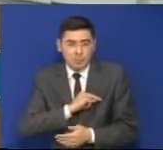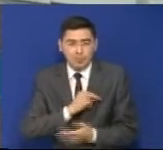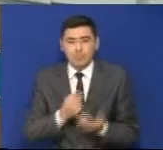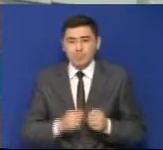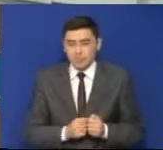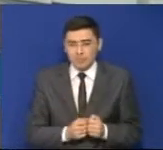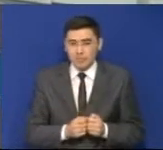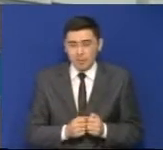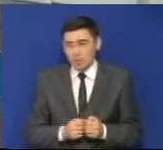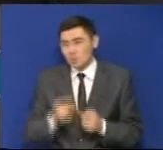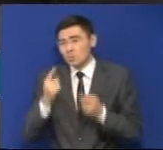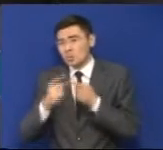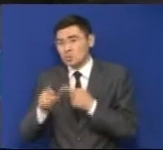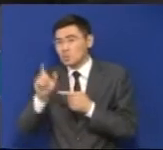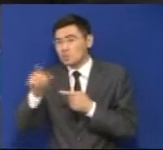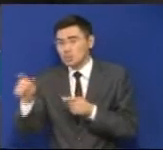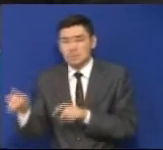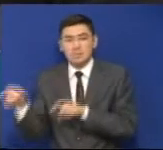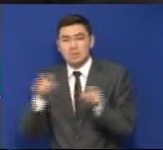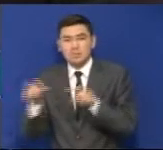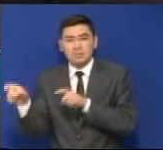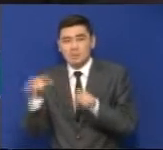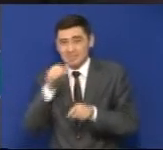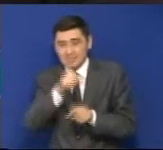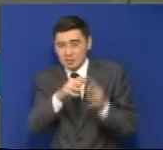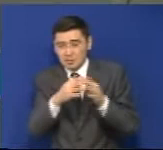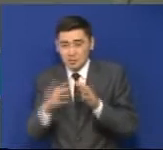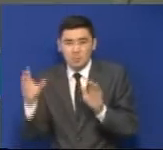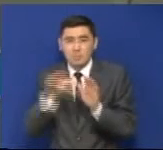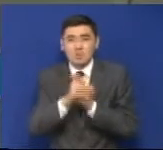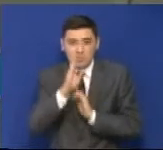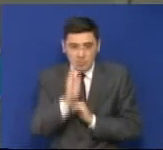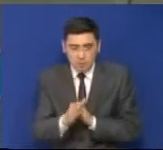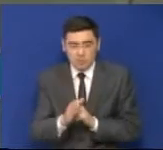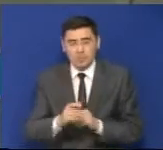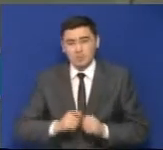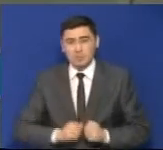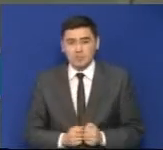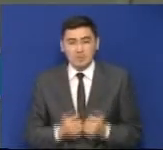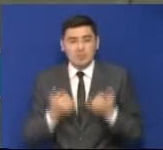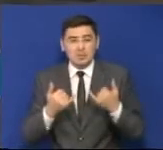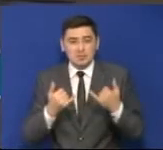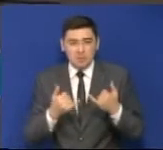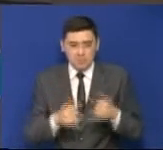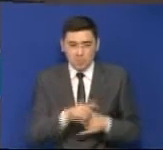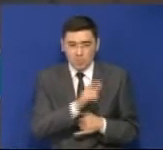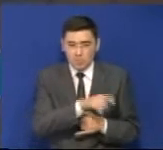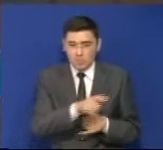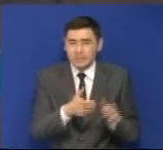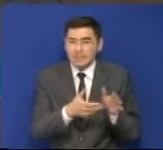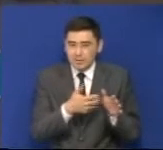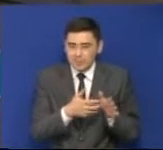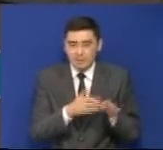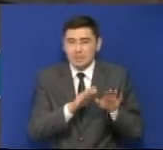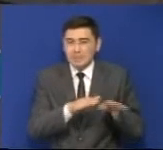ауылдық округке қандастарымыздың көшіп келуі жоспарлануда. Кісі жетпей жатыр. Балалар мектепке жетпей жатыр.